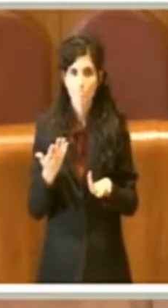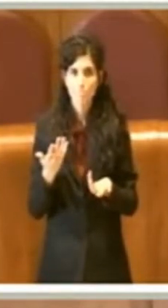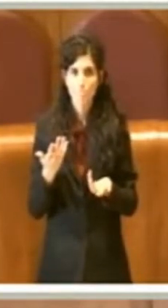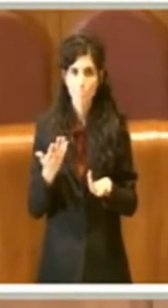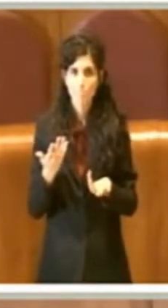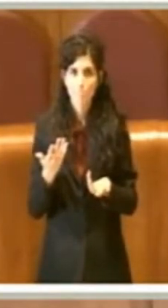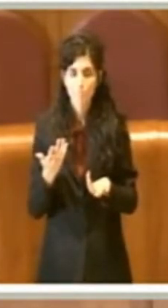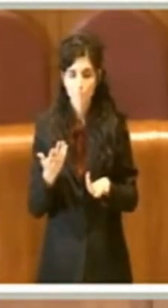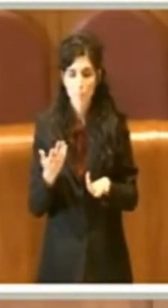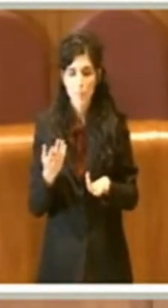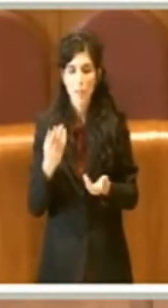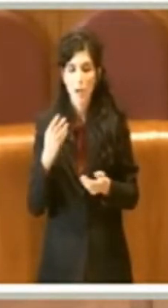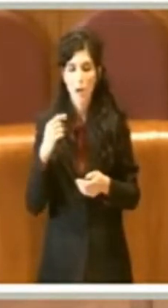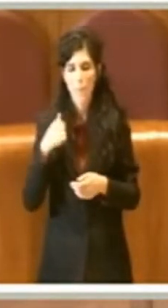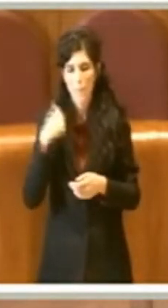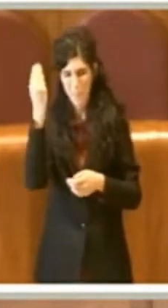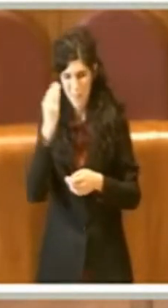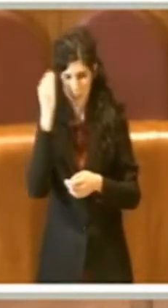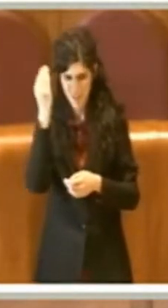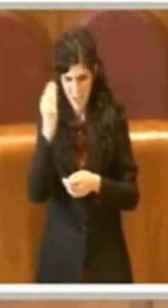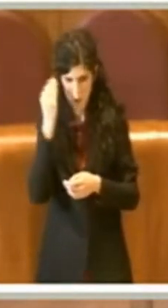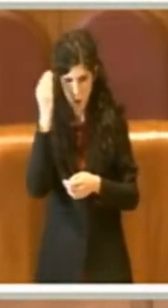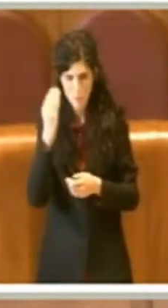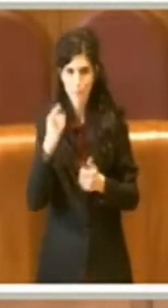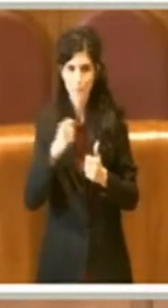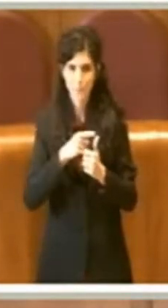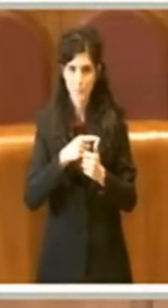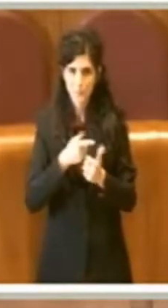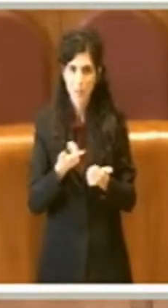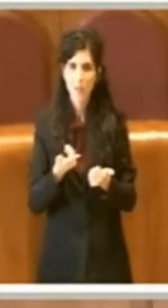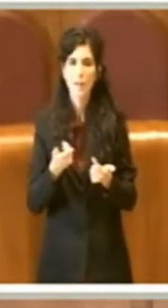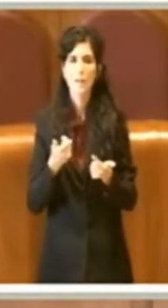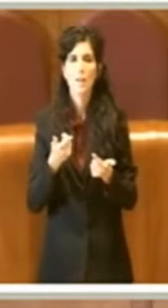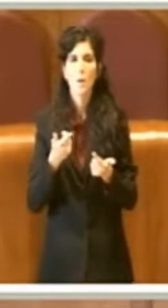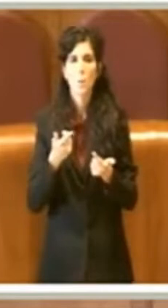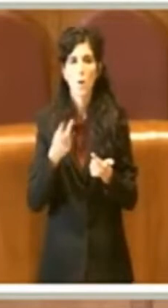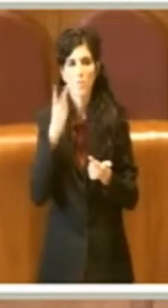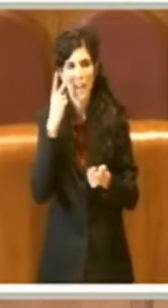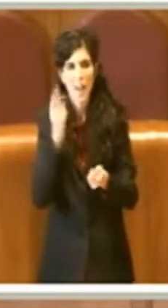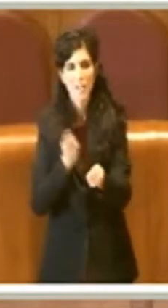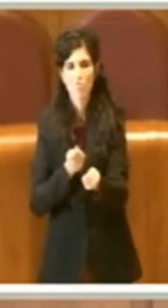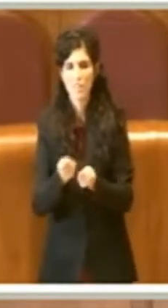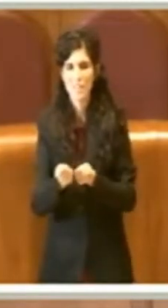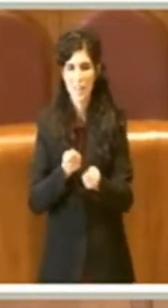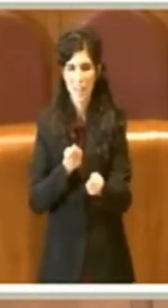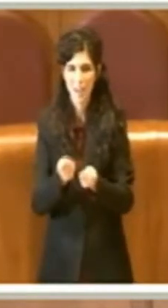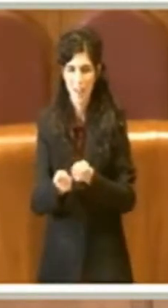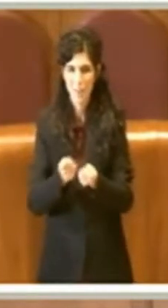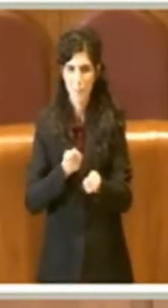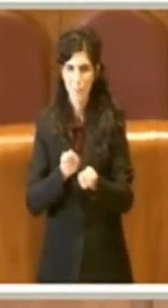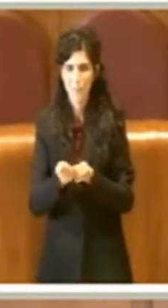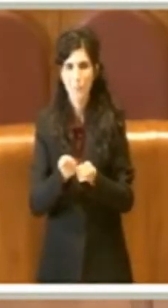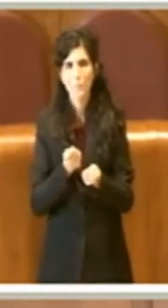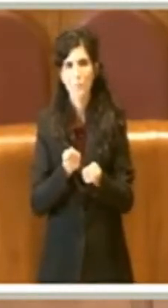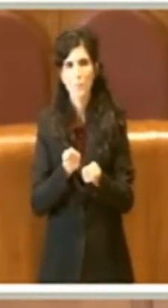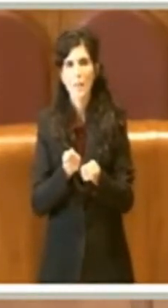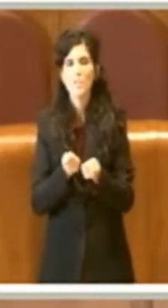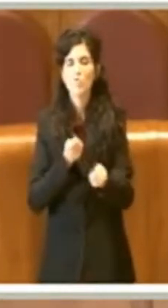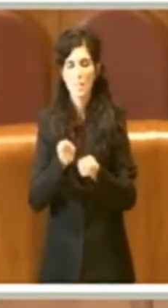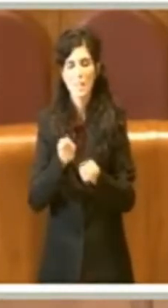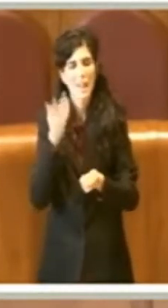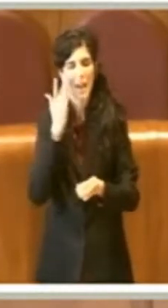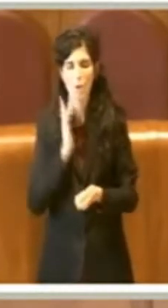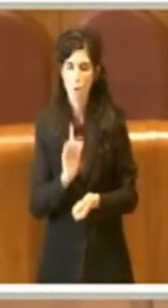questa considerazione stante il fatto che appunto a dal punto di vista gestorio non è stato tutto semplice